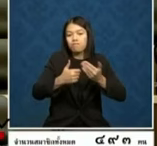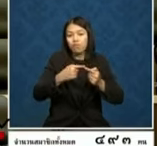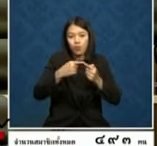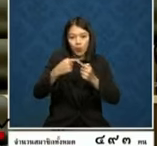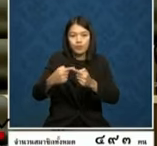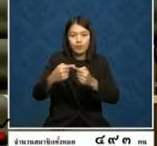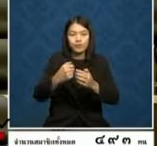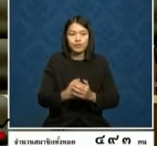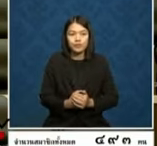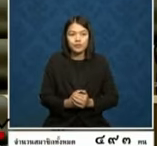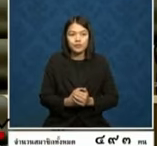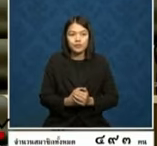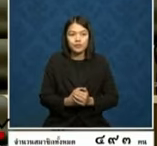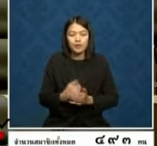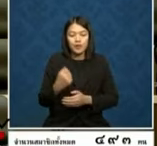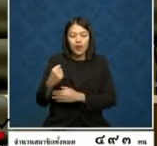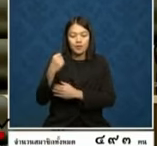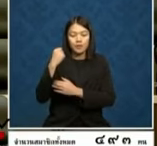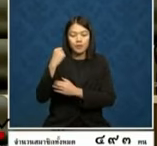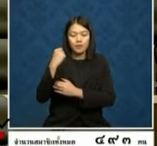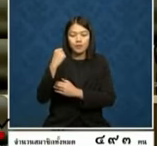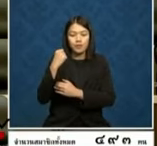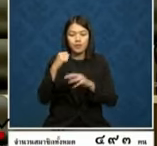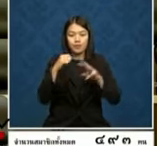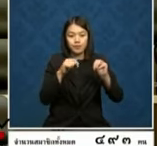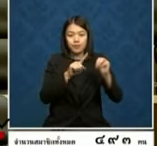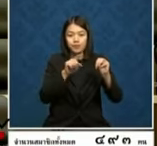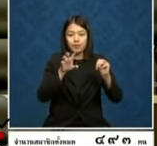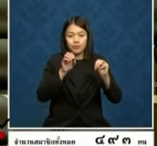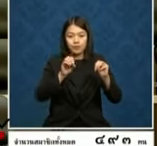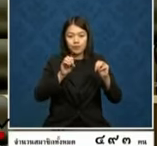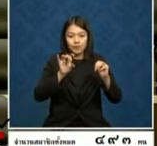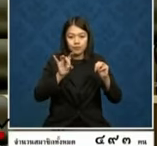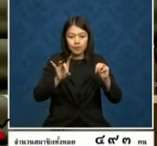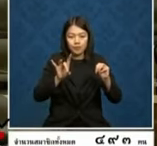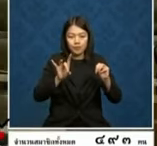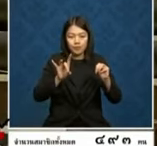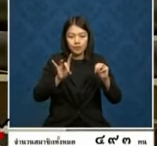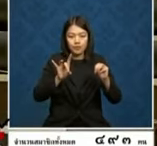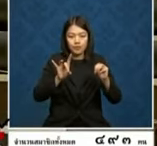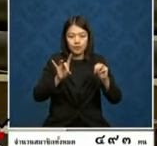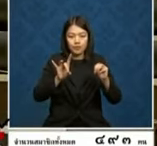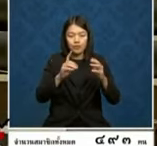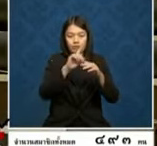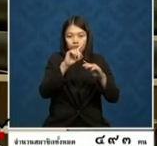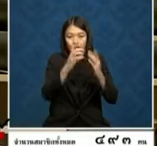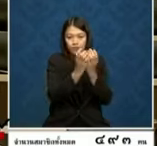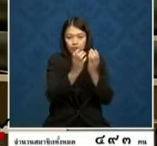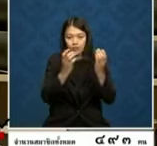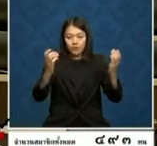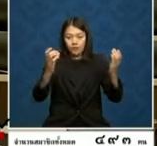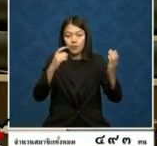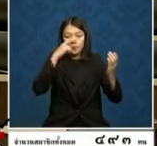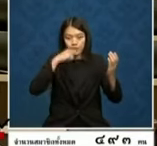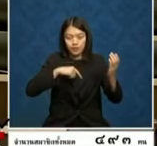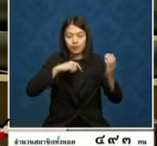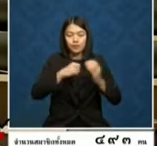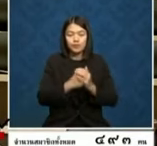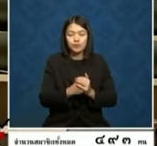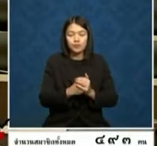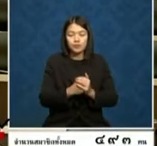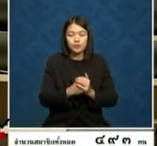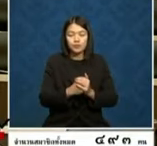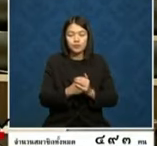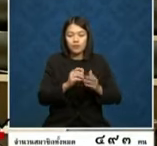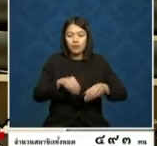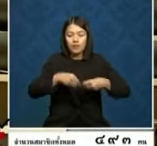แล้วอาศัยอำนาจตามความในมาตรา158ของรัฐธรรมนูญแห่งราชอาณาจักรไทยจึง